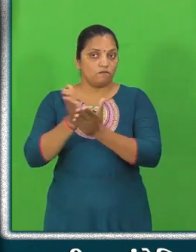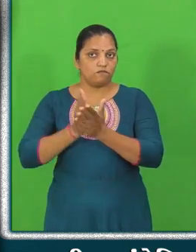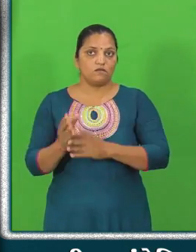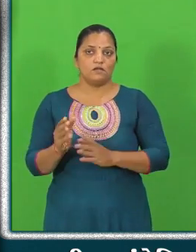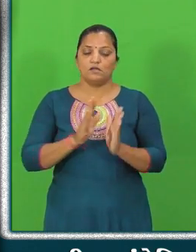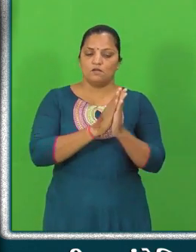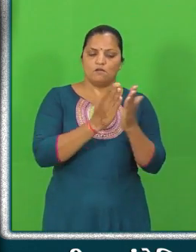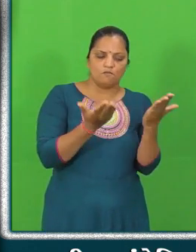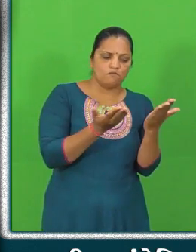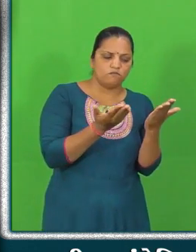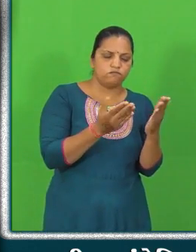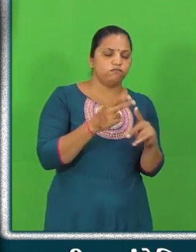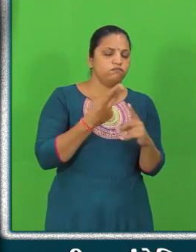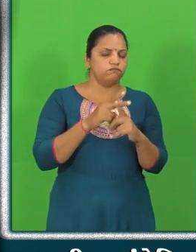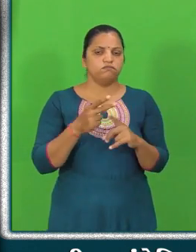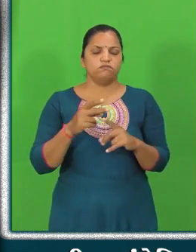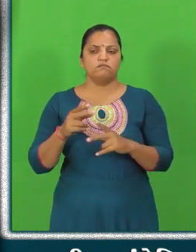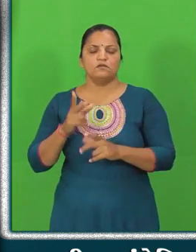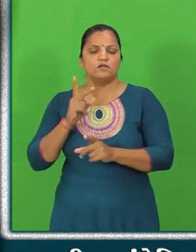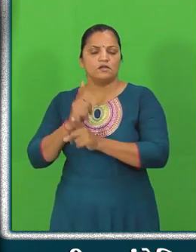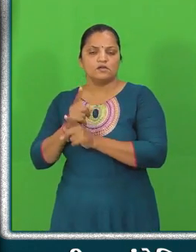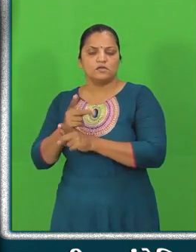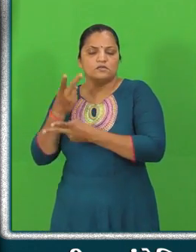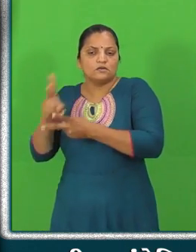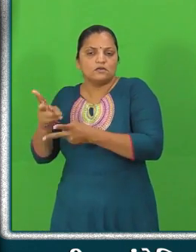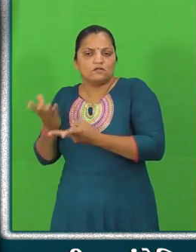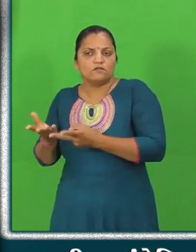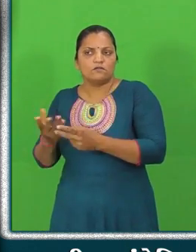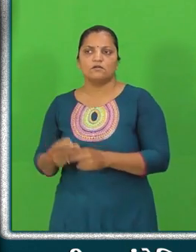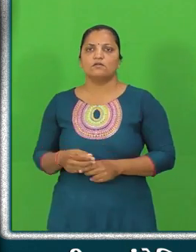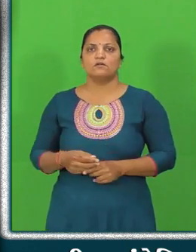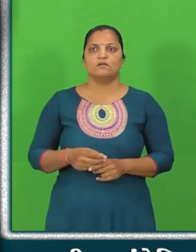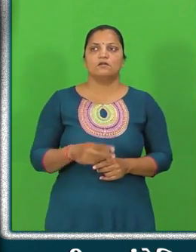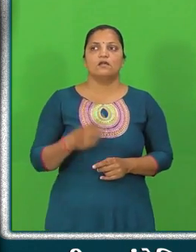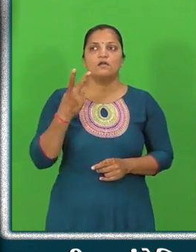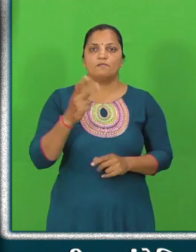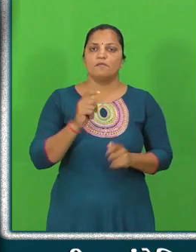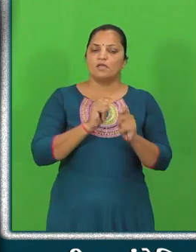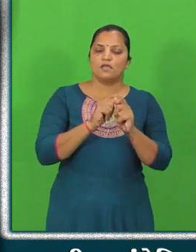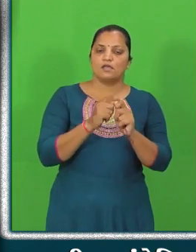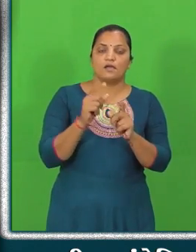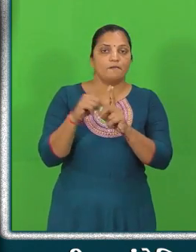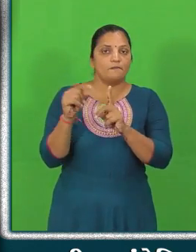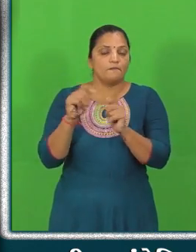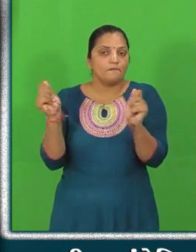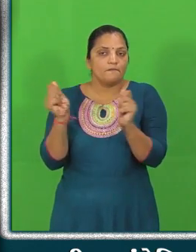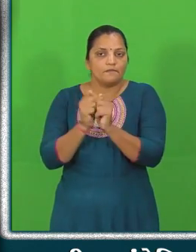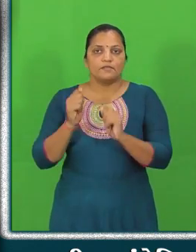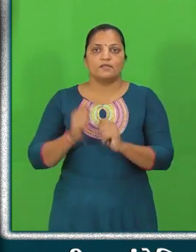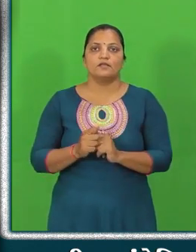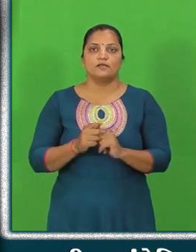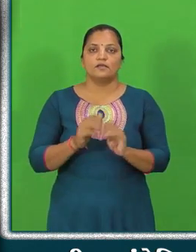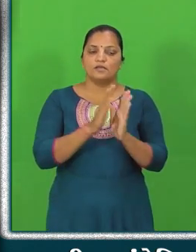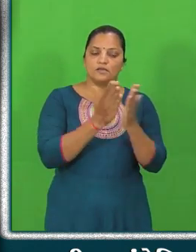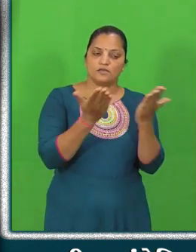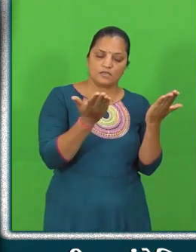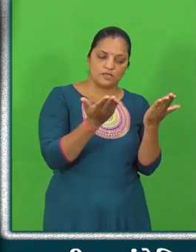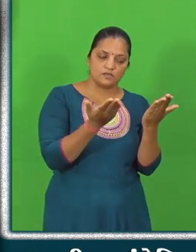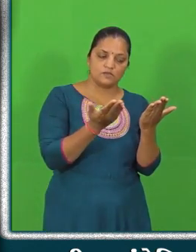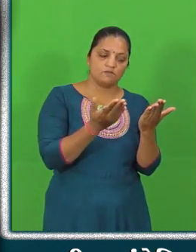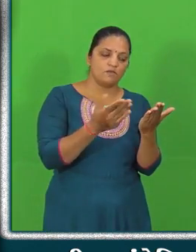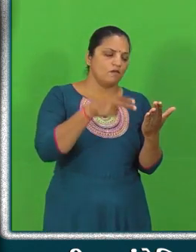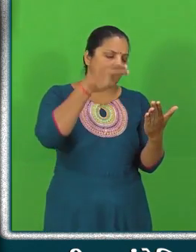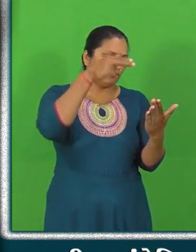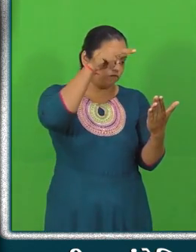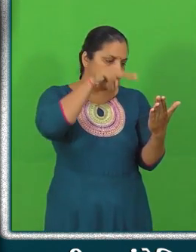તમને એવું થશે કે આ જુદું આપ્યું છે અને સાહેબ જુદું કંઈક કરી રહ્યા છે. હું અત્યારે હાલ બે કામ સાથે કરી રહ્યો છું. ટેક્સ્ટબુકની અંદર જે વિગત